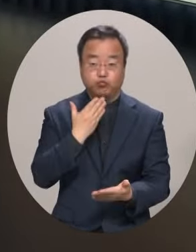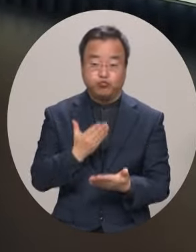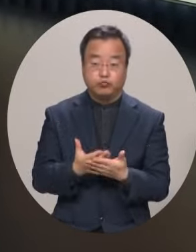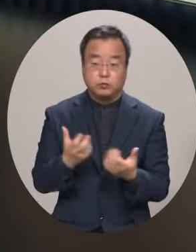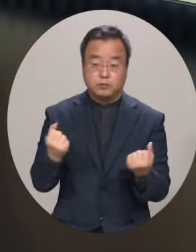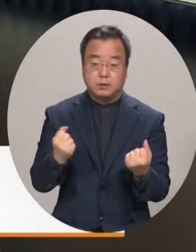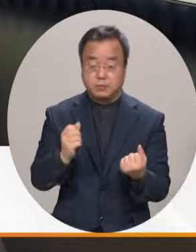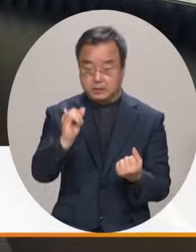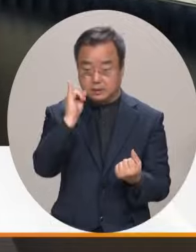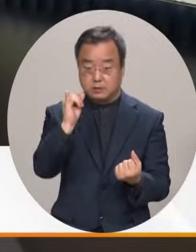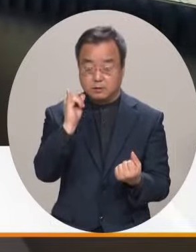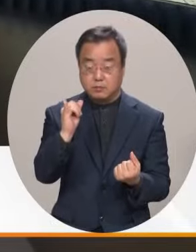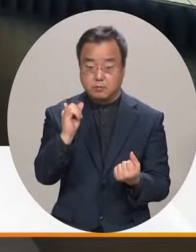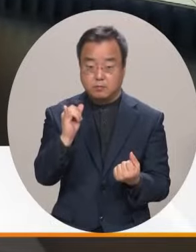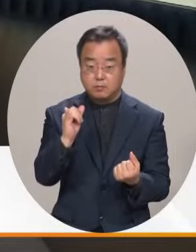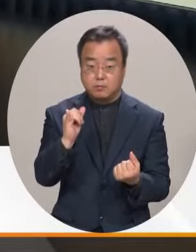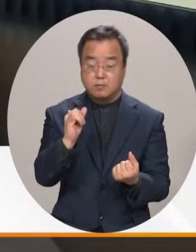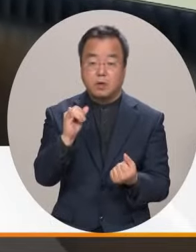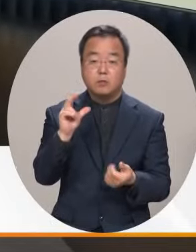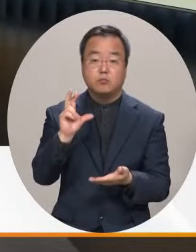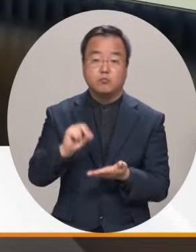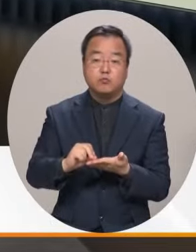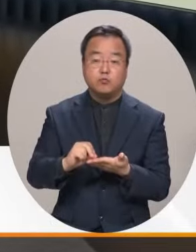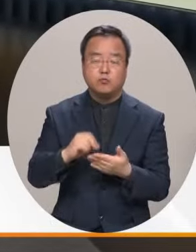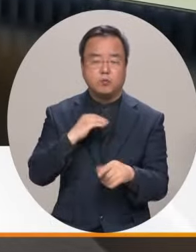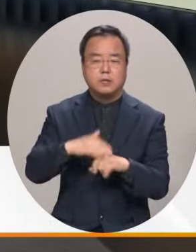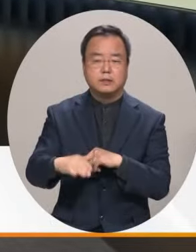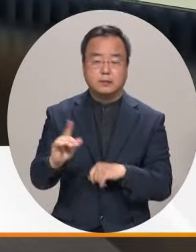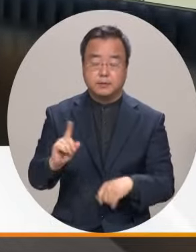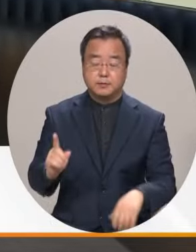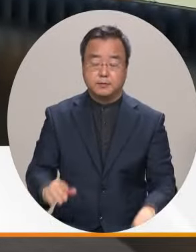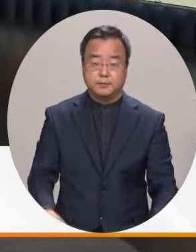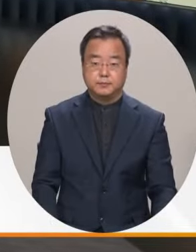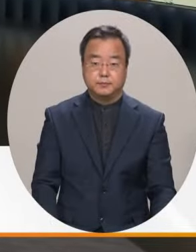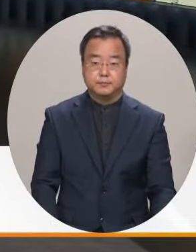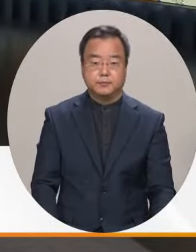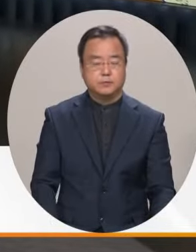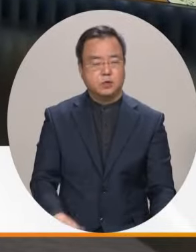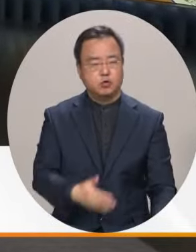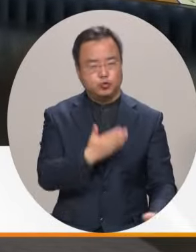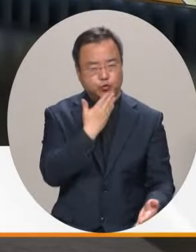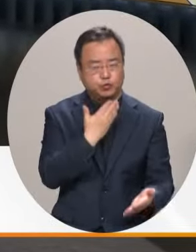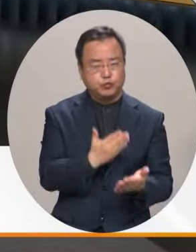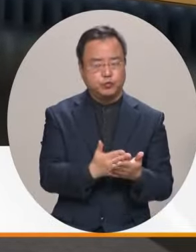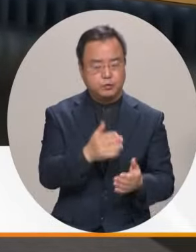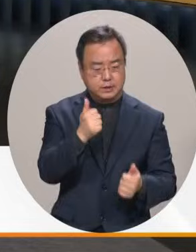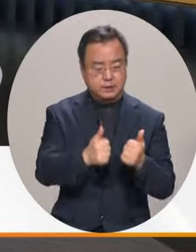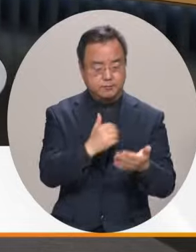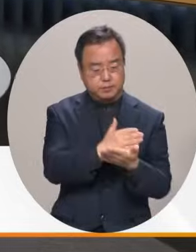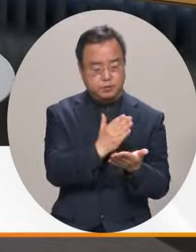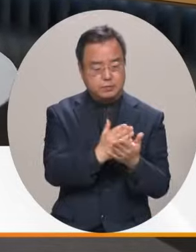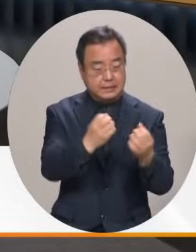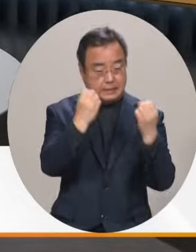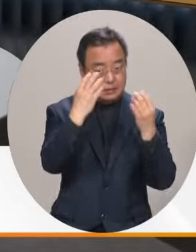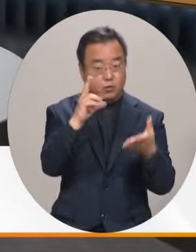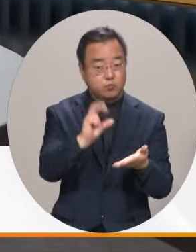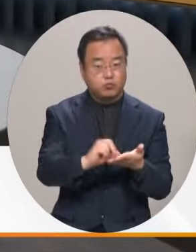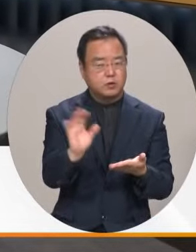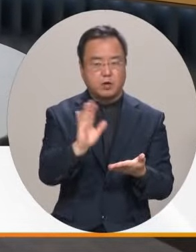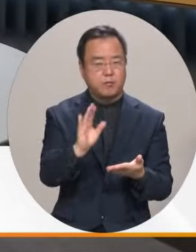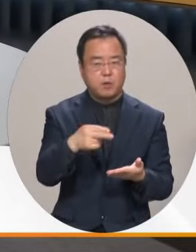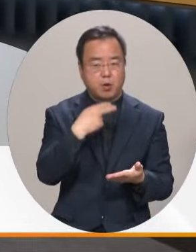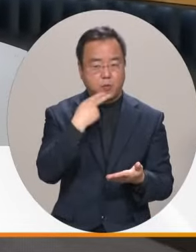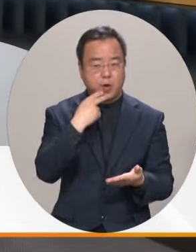시험인데이 전반적인 출제 경향은 어땠습니까 예 그 주요 영역 모두 신유형 없이 출제되었고